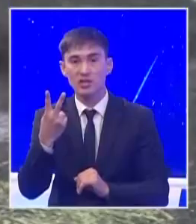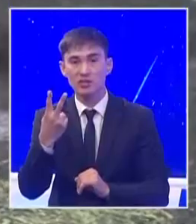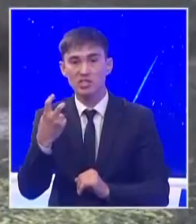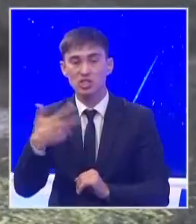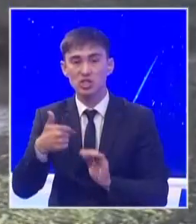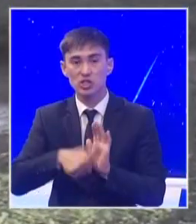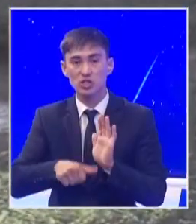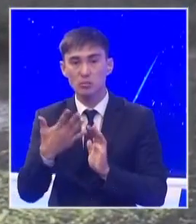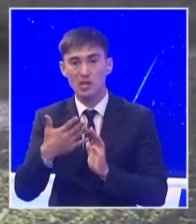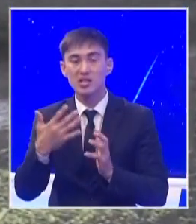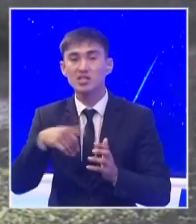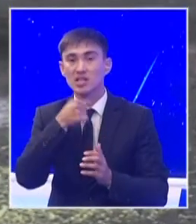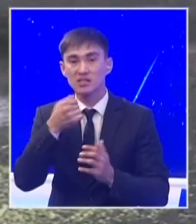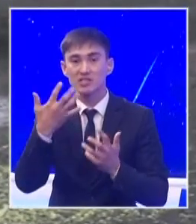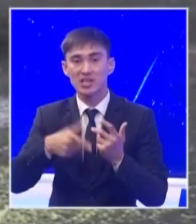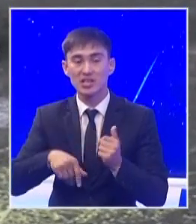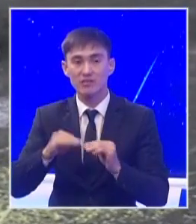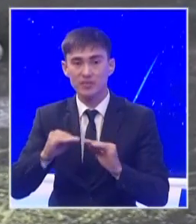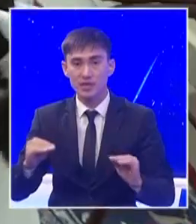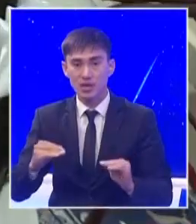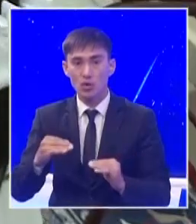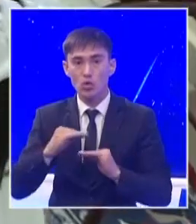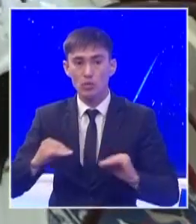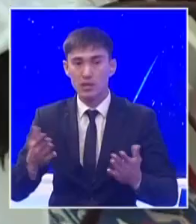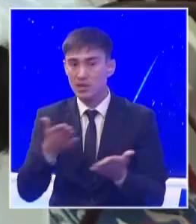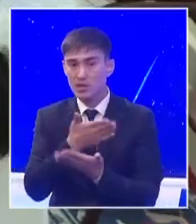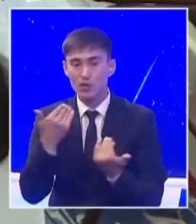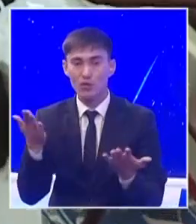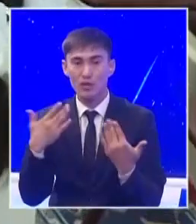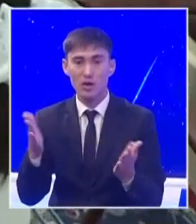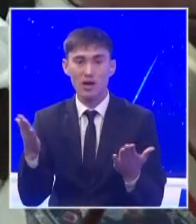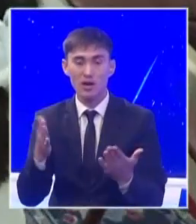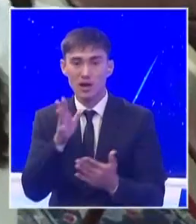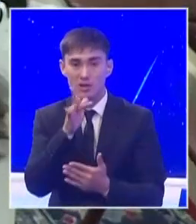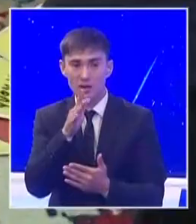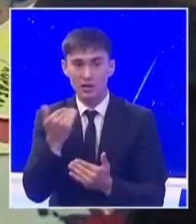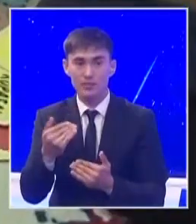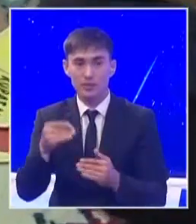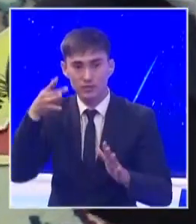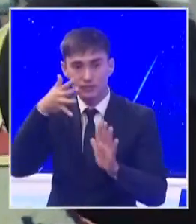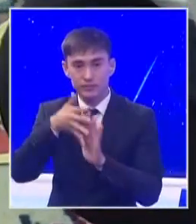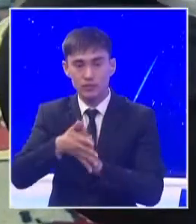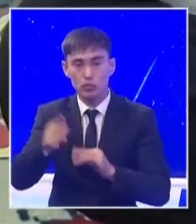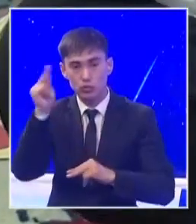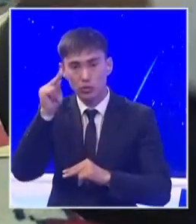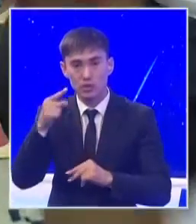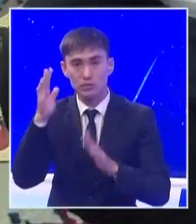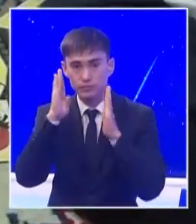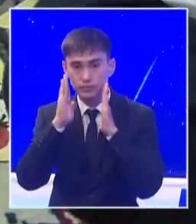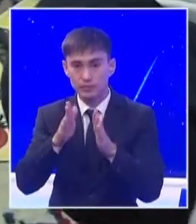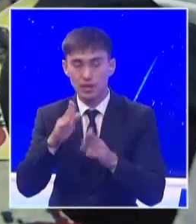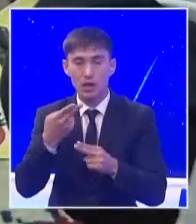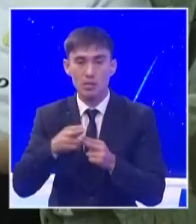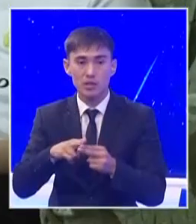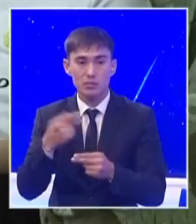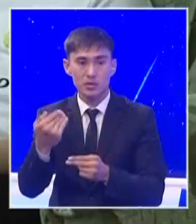учеников старшего и среднего звена. У ребят нет времени на передышку, ведь захватывающий интертеймент погружает их в учебный процесс головой. Следует